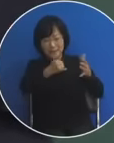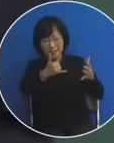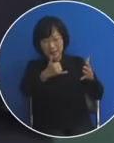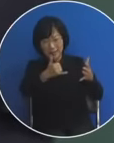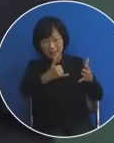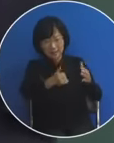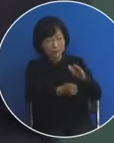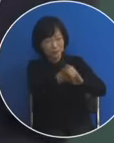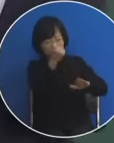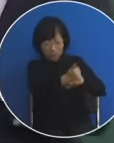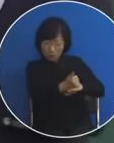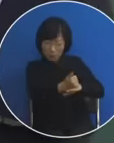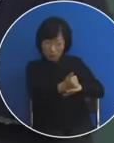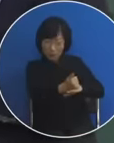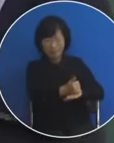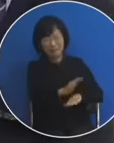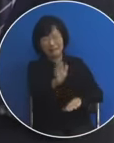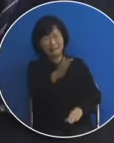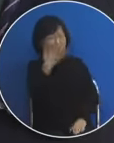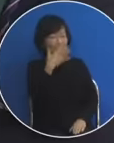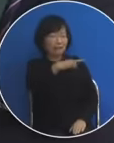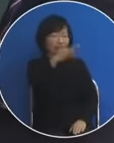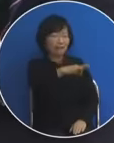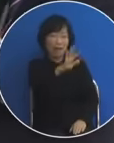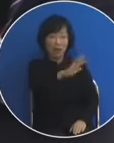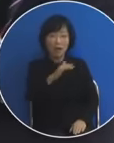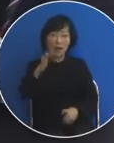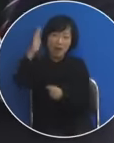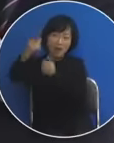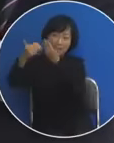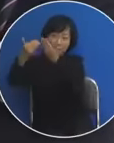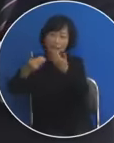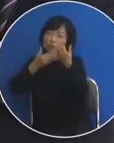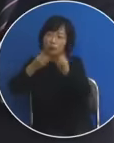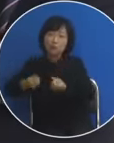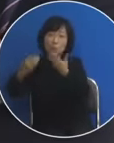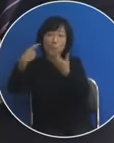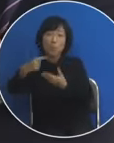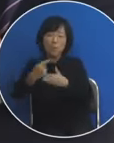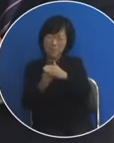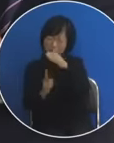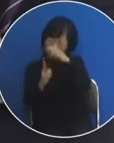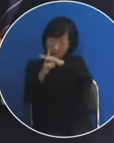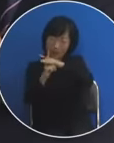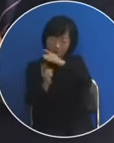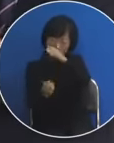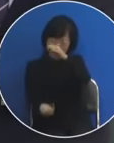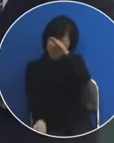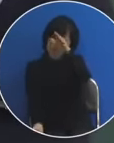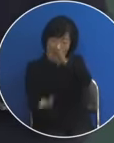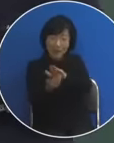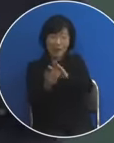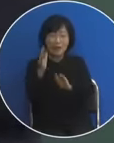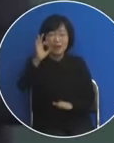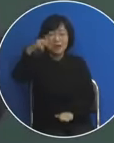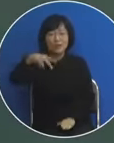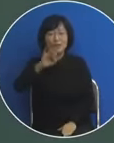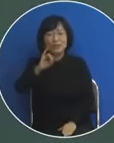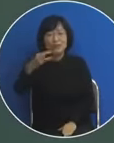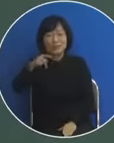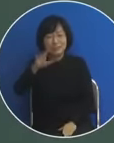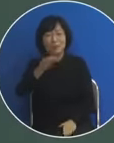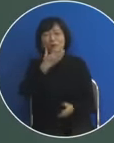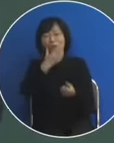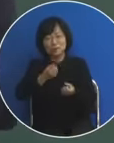you're not just seeing like the people in this world. God gives a greater answer of uniqueness. 이걸 하나님이 원하시는 거예요. This is what God wants. 여러분들은